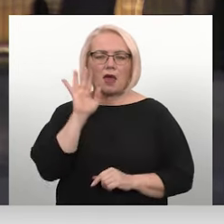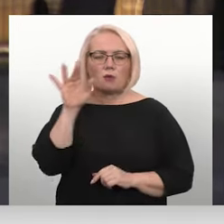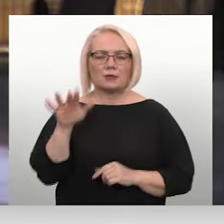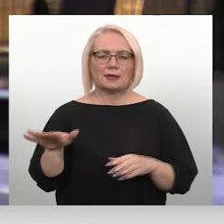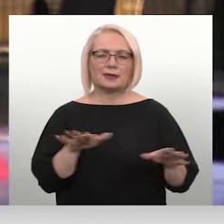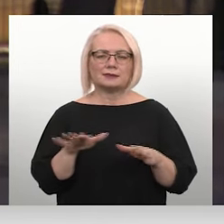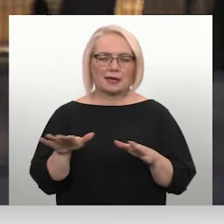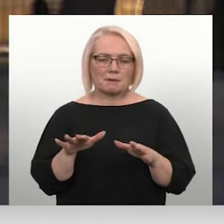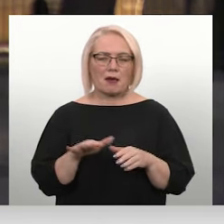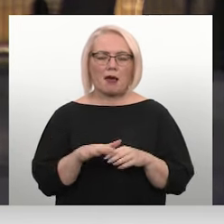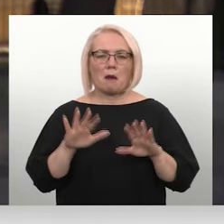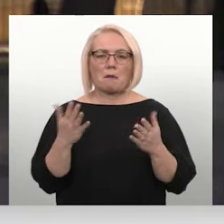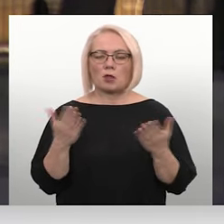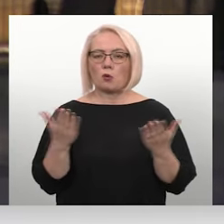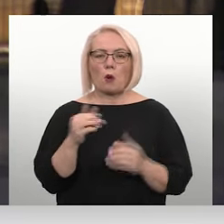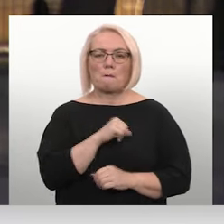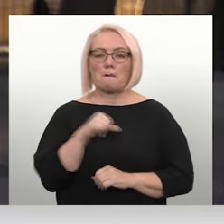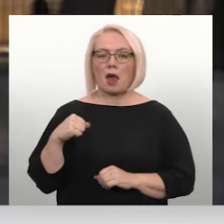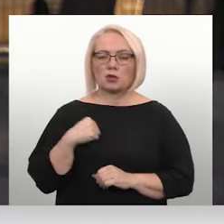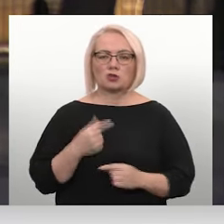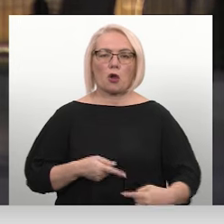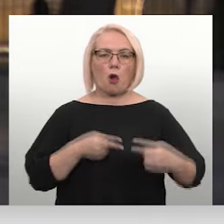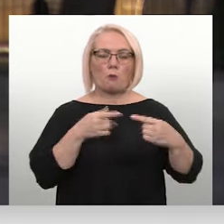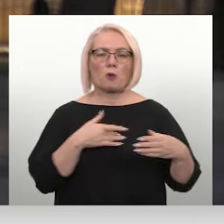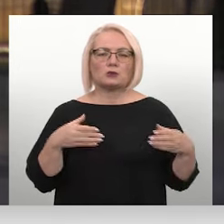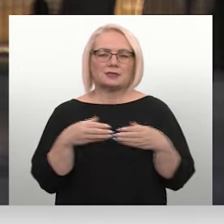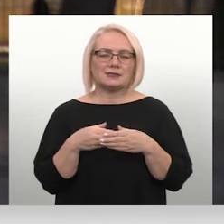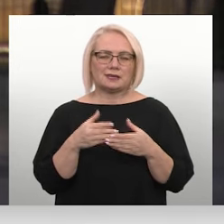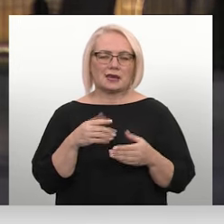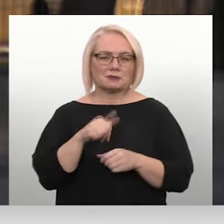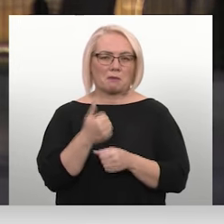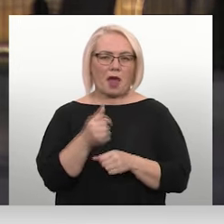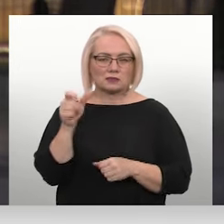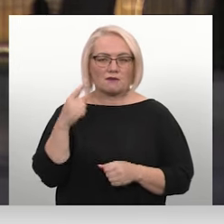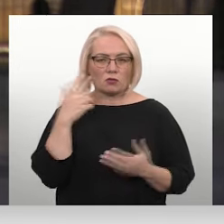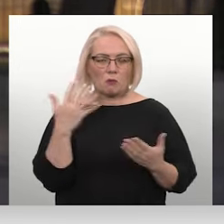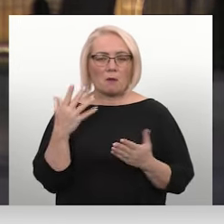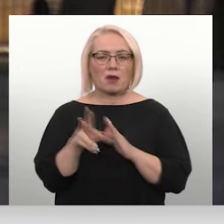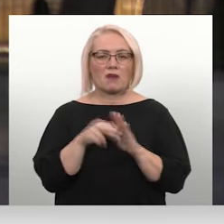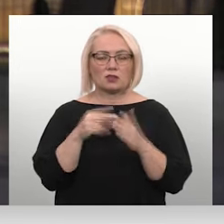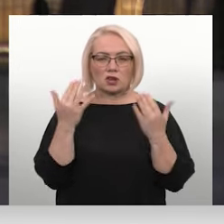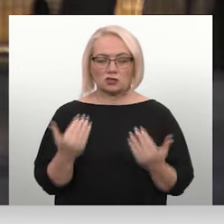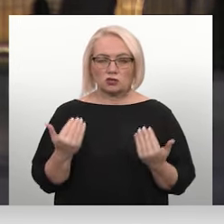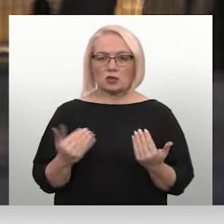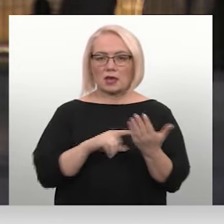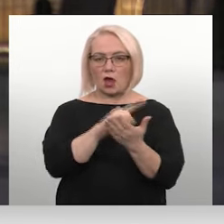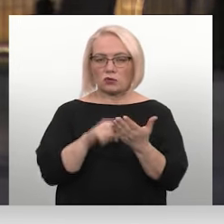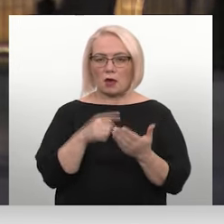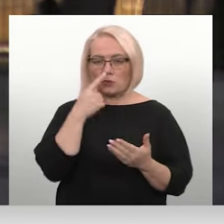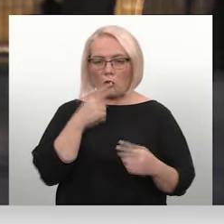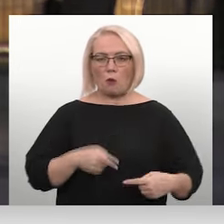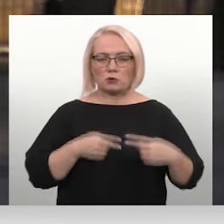rīcības scenārijs. Taču, ko paši opozīcijas pārstāvi domā par vēlēšanu rezultātiem, to mēs šodien jautājām vienam no viņiem.